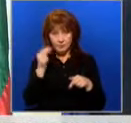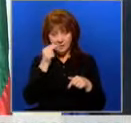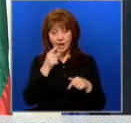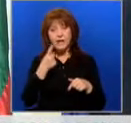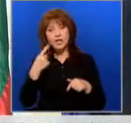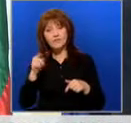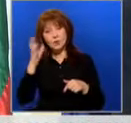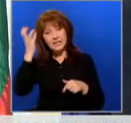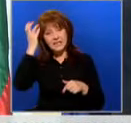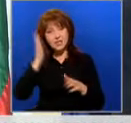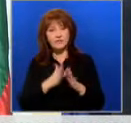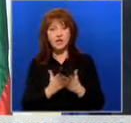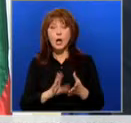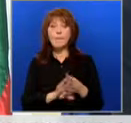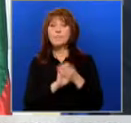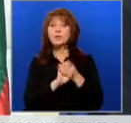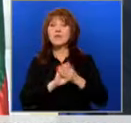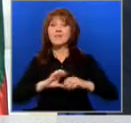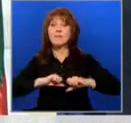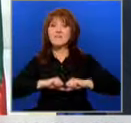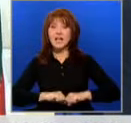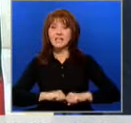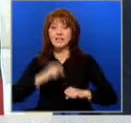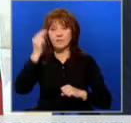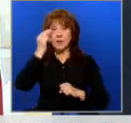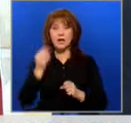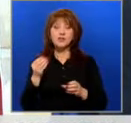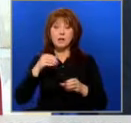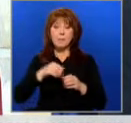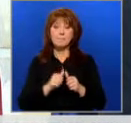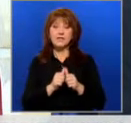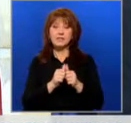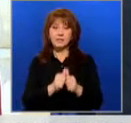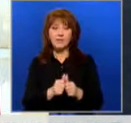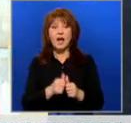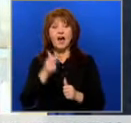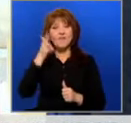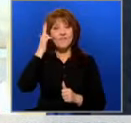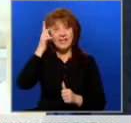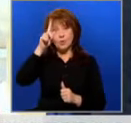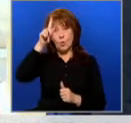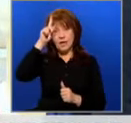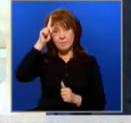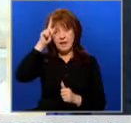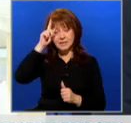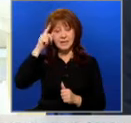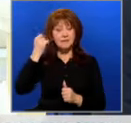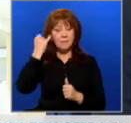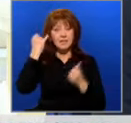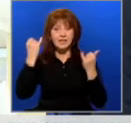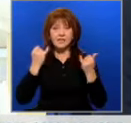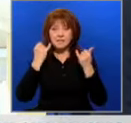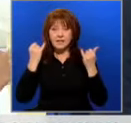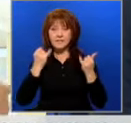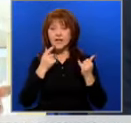членки. Поздравявам властите в България, че се присъединиха към френско-германската инициатива за разширяване на правомощията на